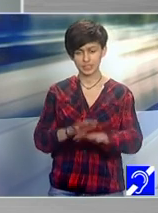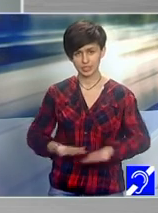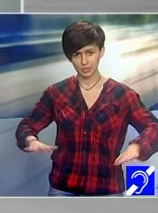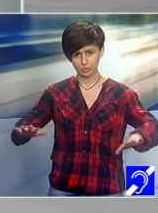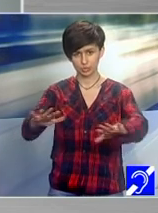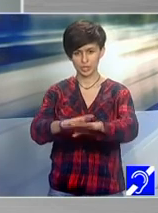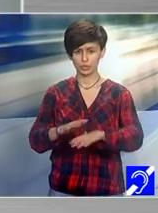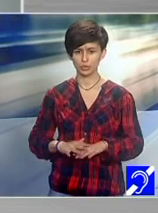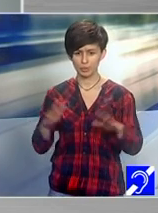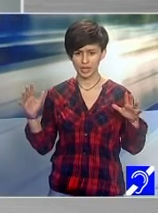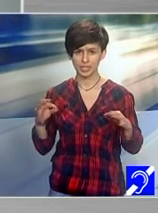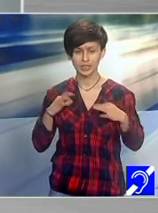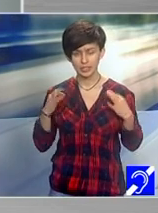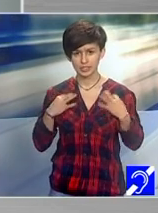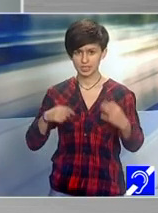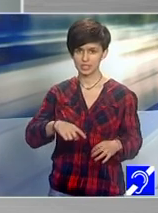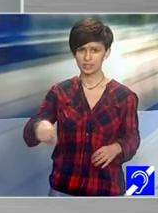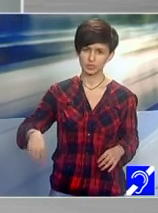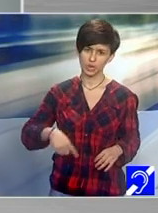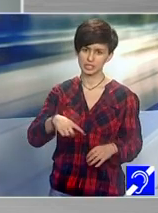larg, sănătății noastre. Sunt